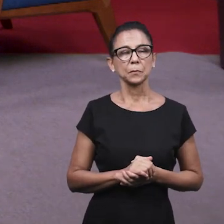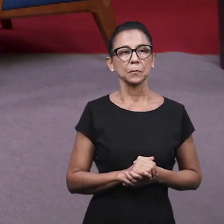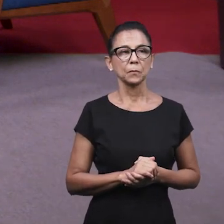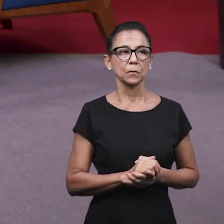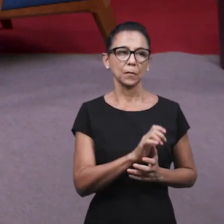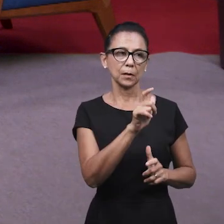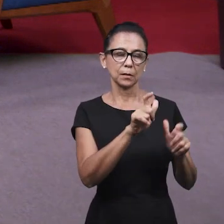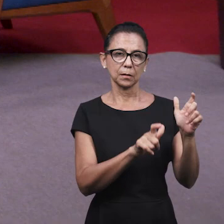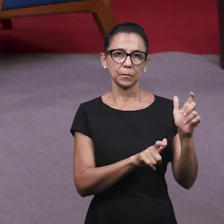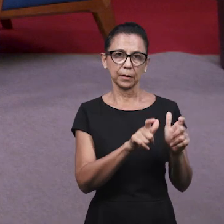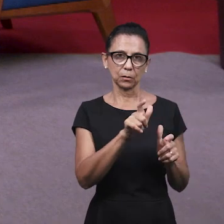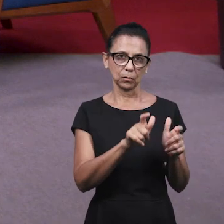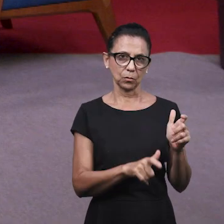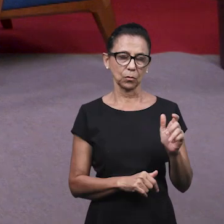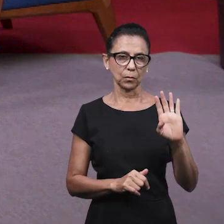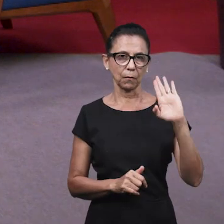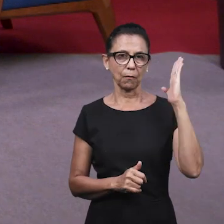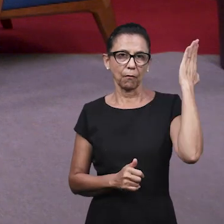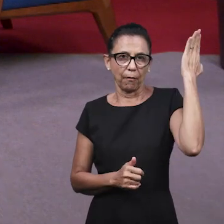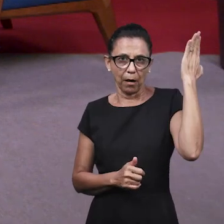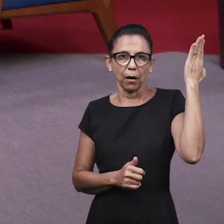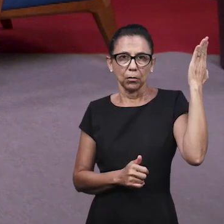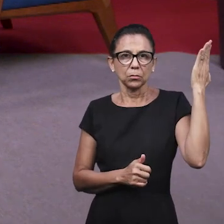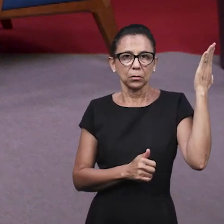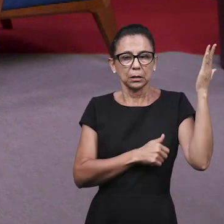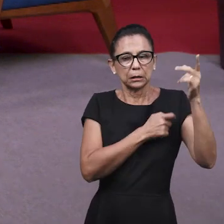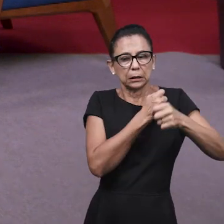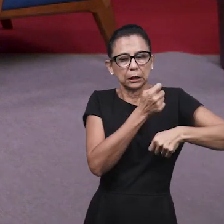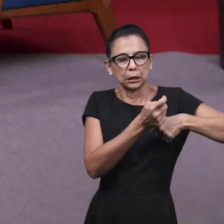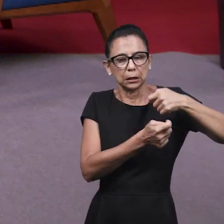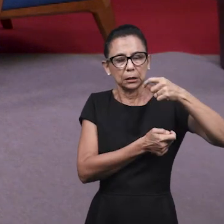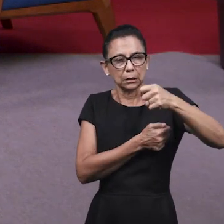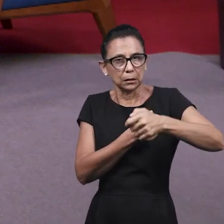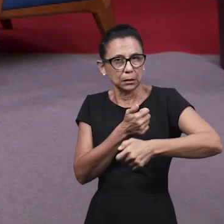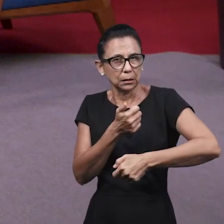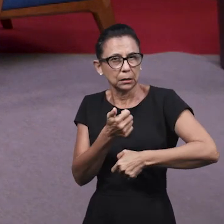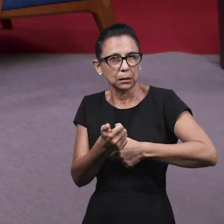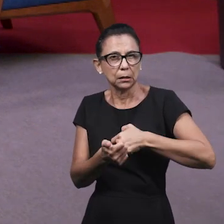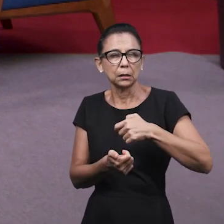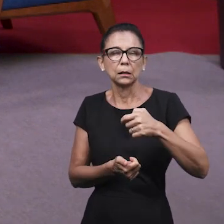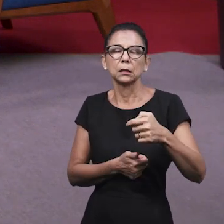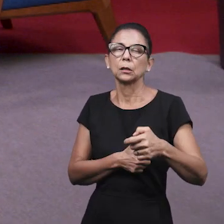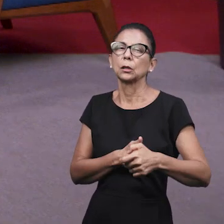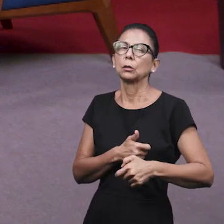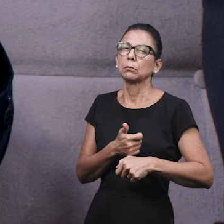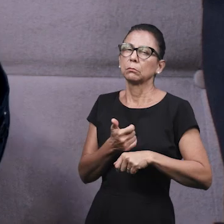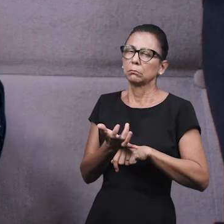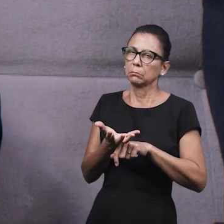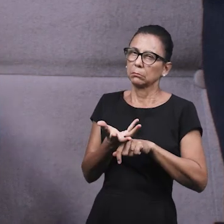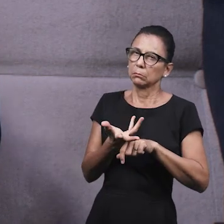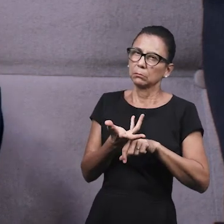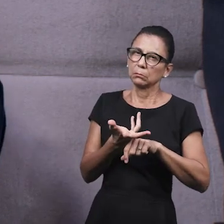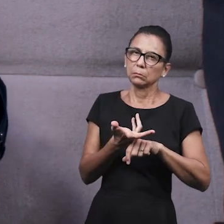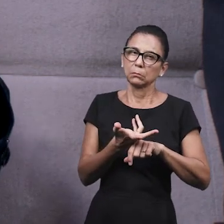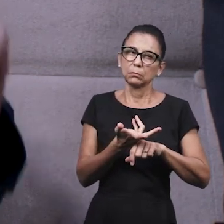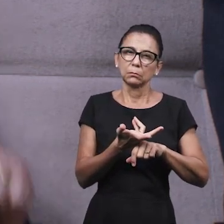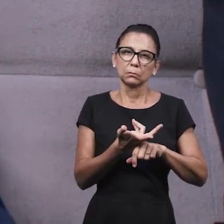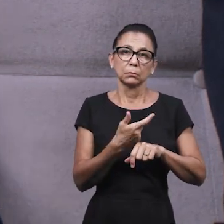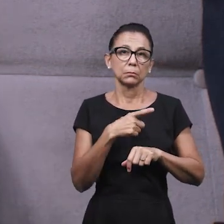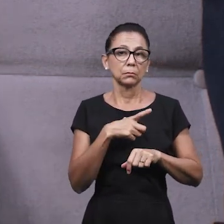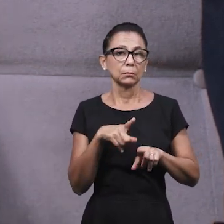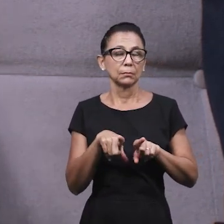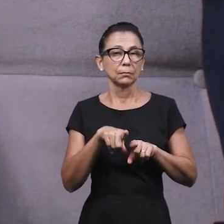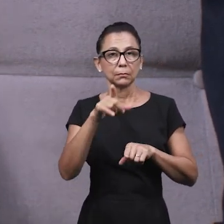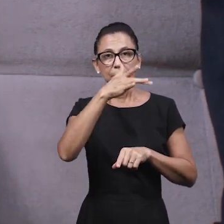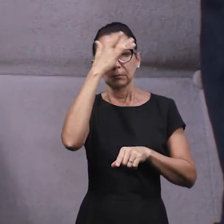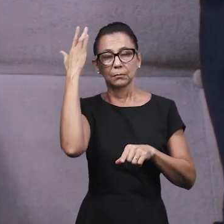trompeur, comme Sergio nous a dit ici, il y a d'ailleurs entre des